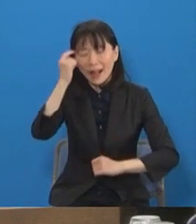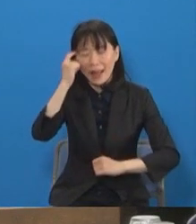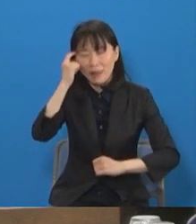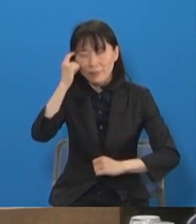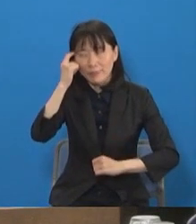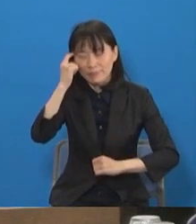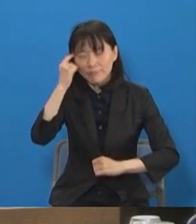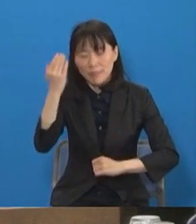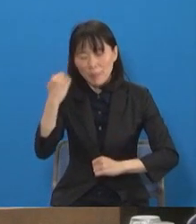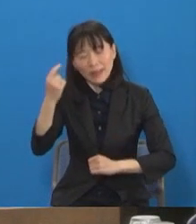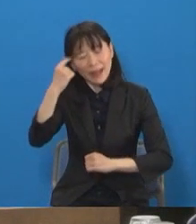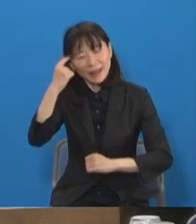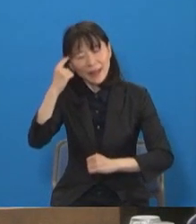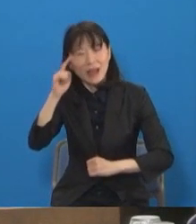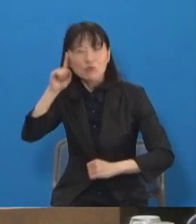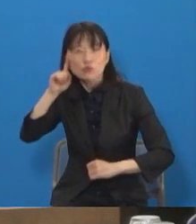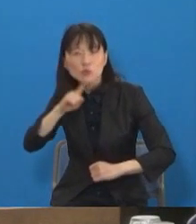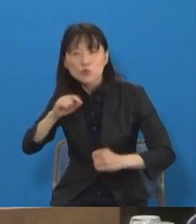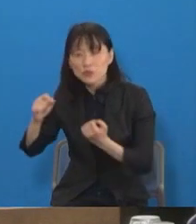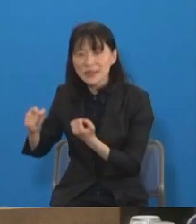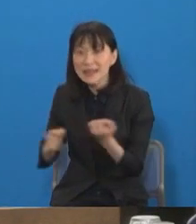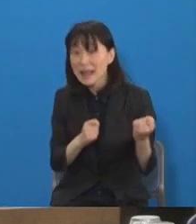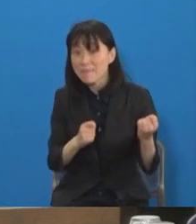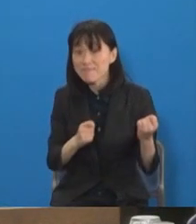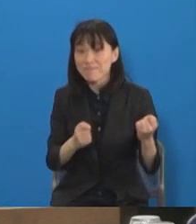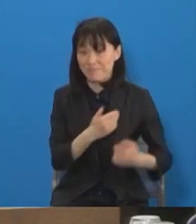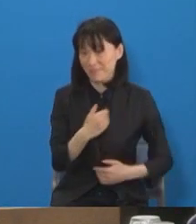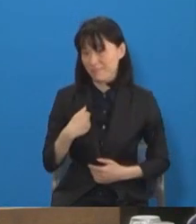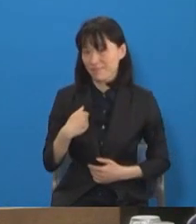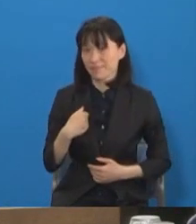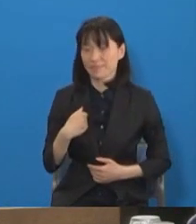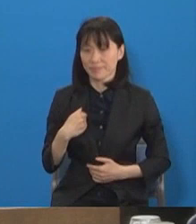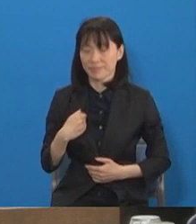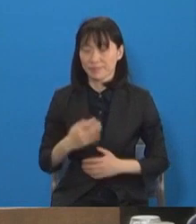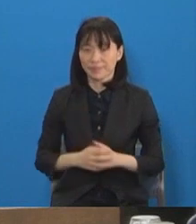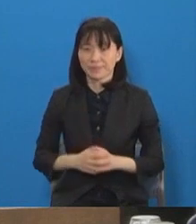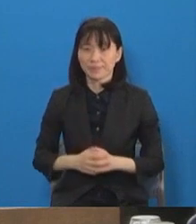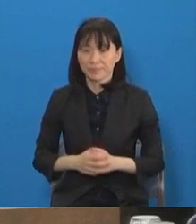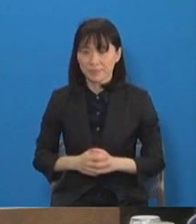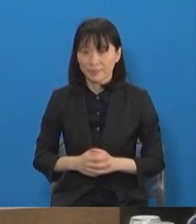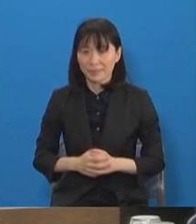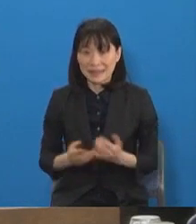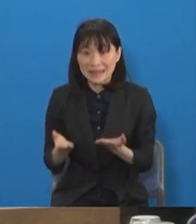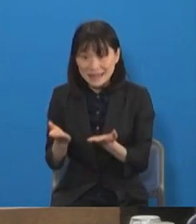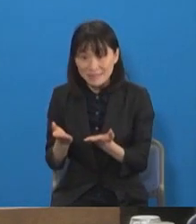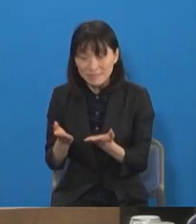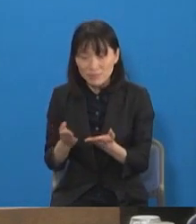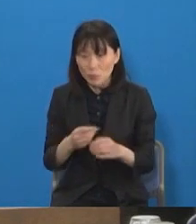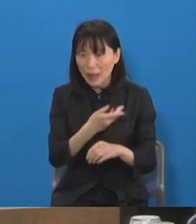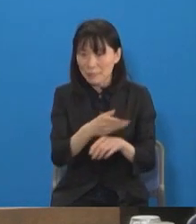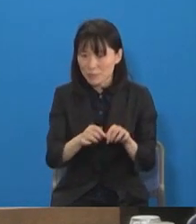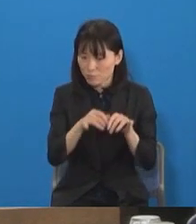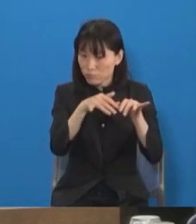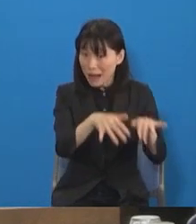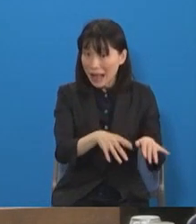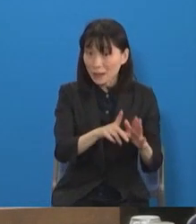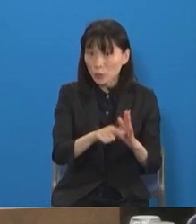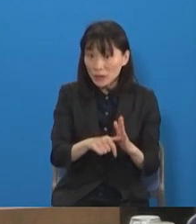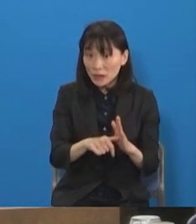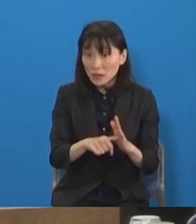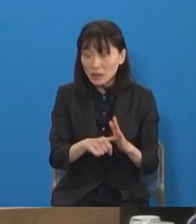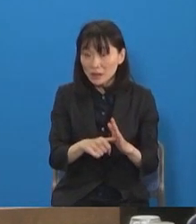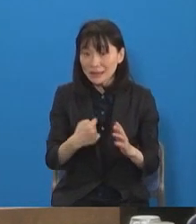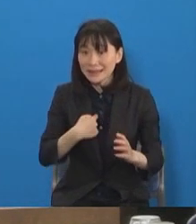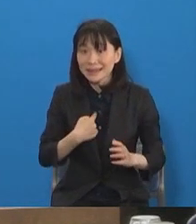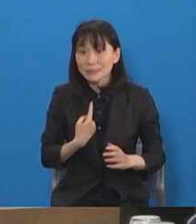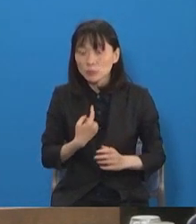ことで、スムーズな避難につなげることができます。地震や水害等が起こったとき、自